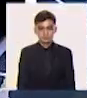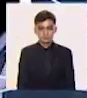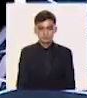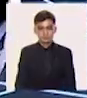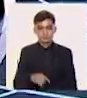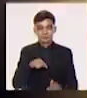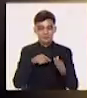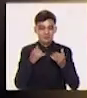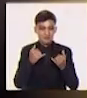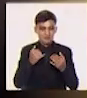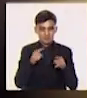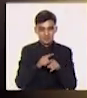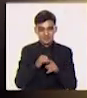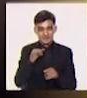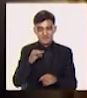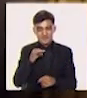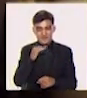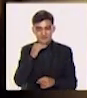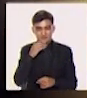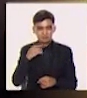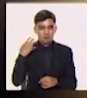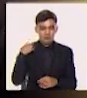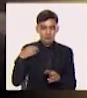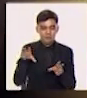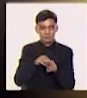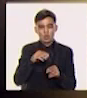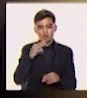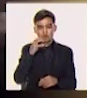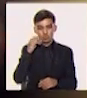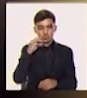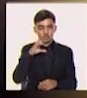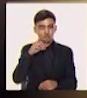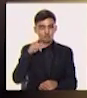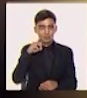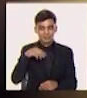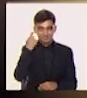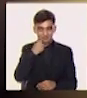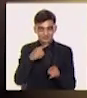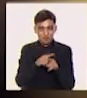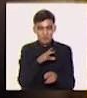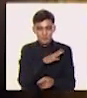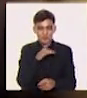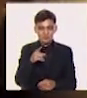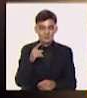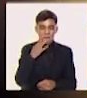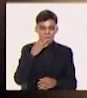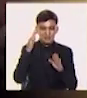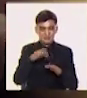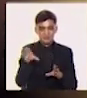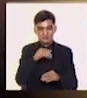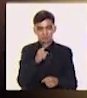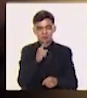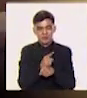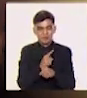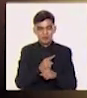Бұдан былай шенеуніктердің шетелдегі соттарына шектеу қойылады. Ал қос азаматтық алған лауазым тұлғалар қызметінен кетеді. Осылай деген мемлекет